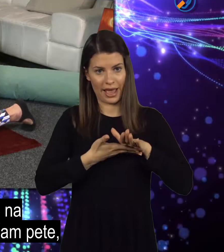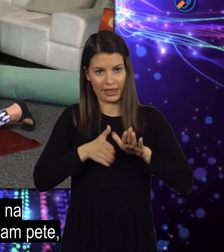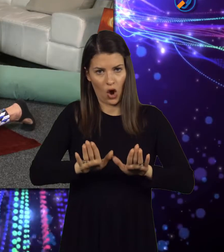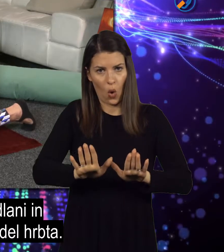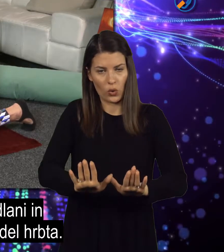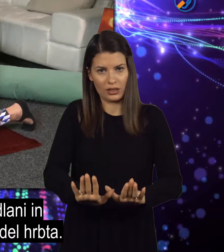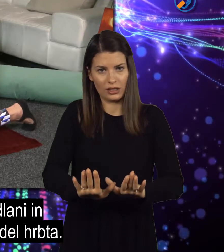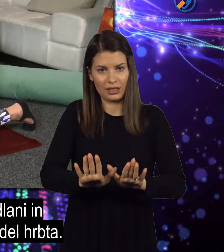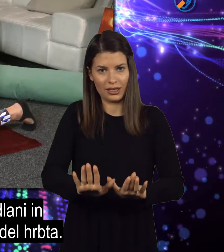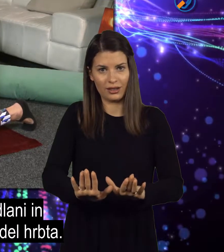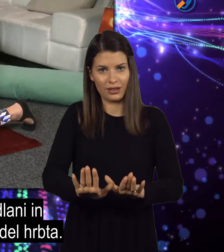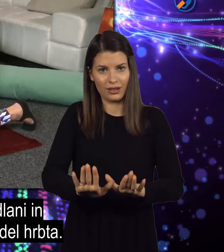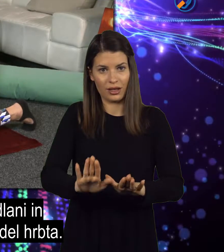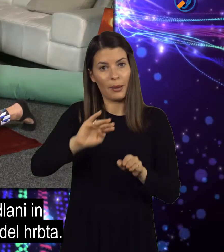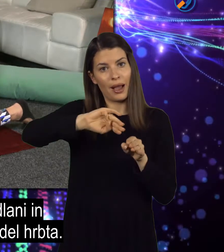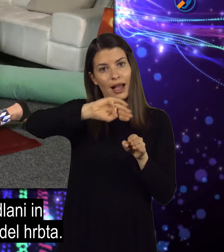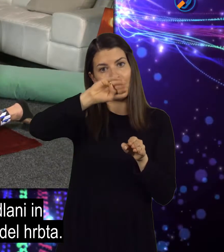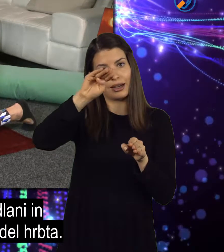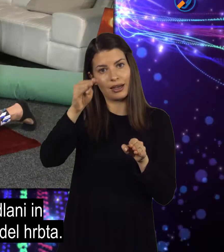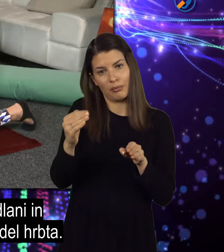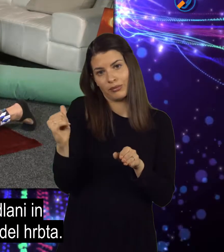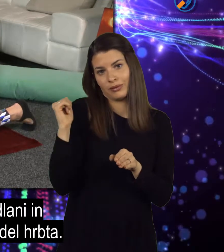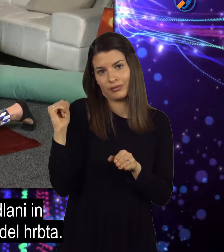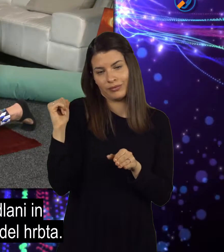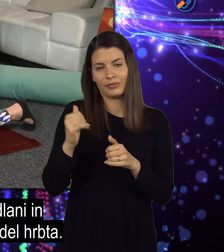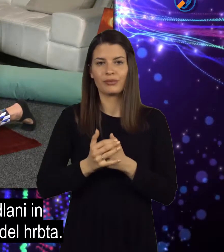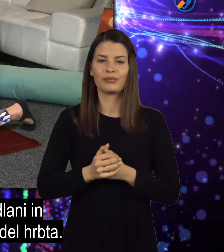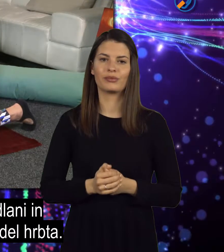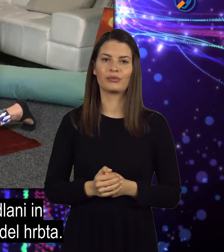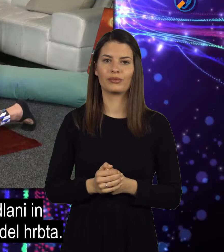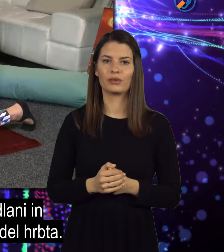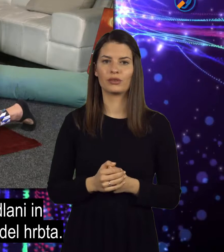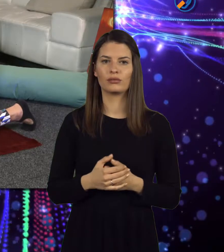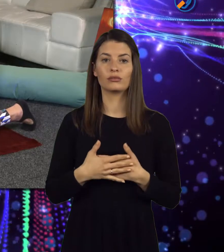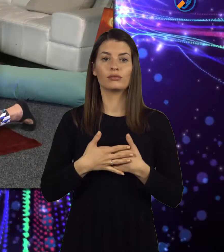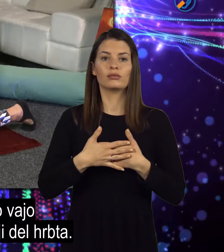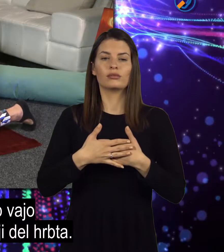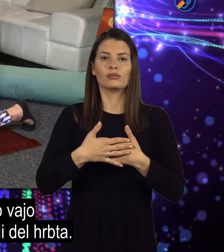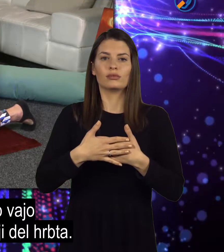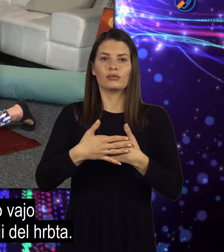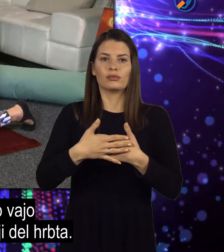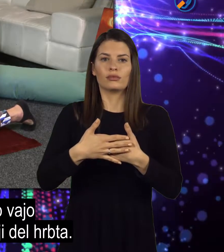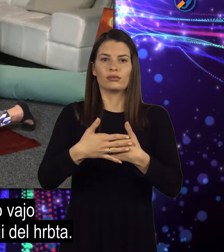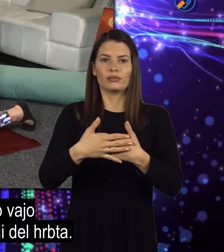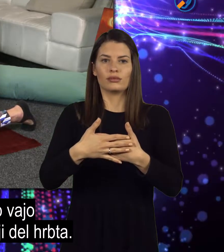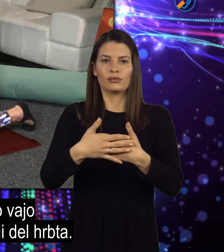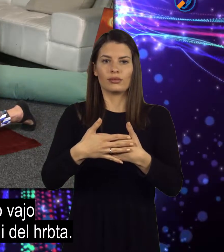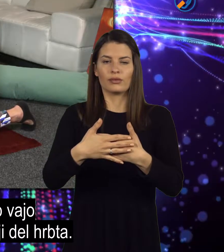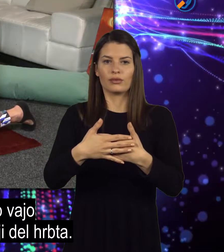pete, odrinem v dlani in izbočim zgornji del hrbta. In vdih.